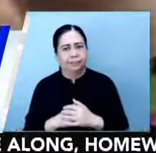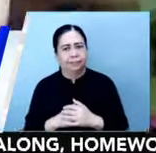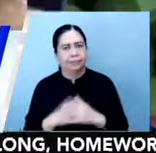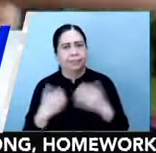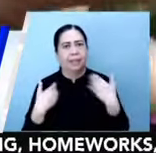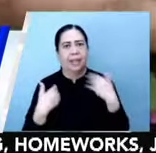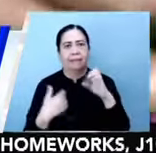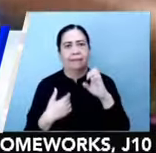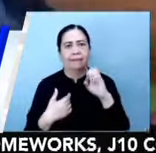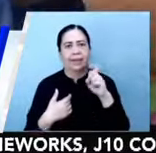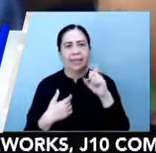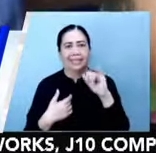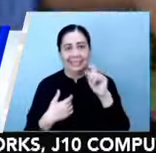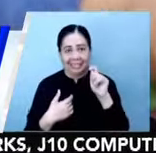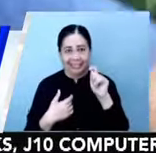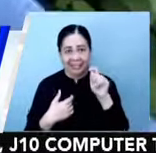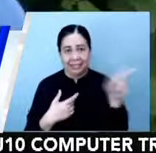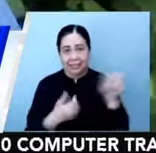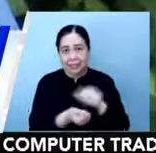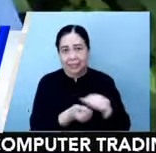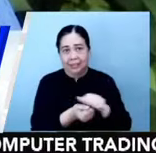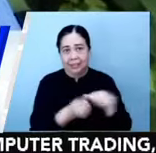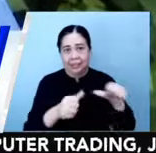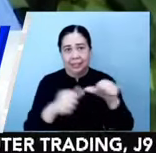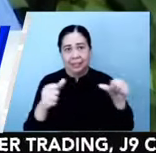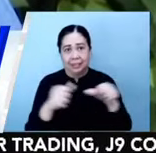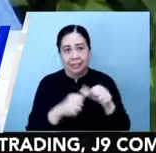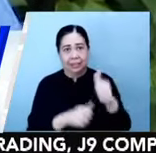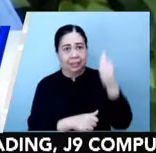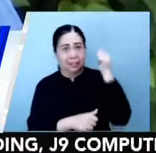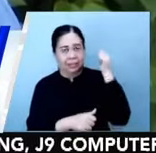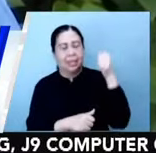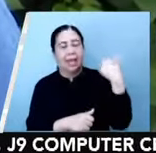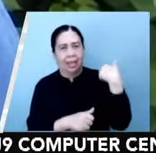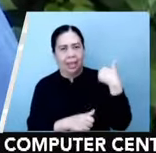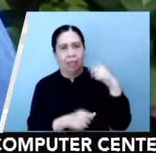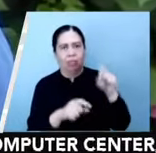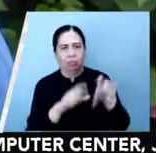may labahan, sa may dulo. Doon lang kami lumabas.